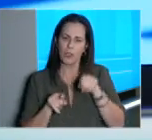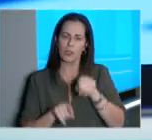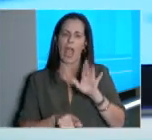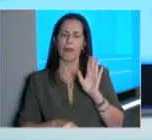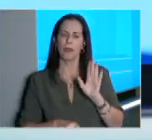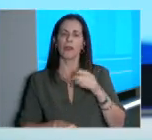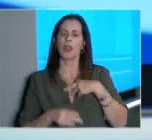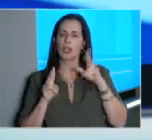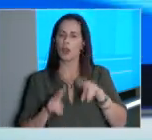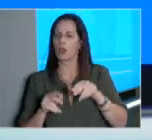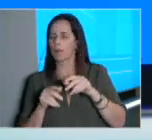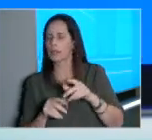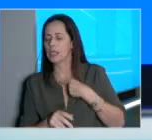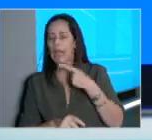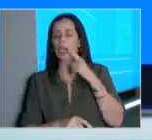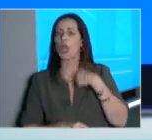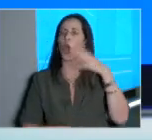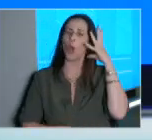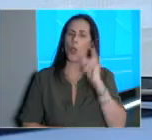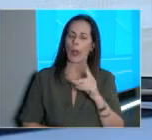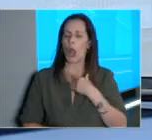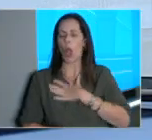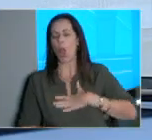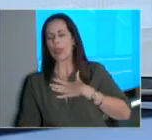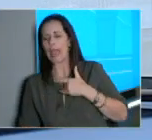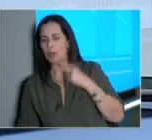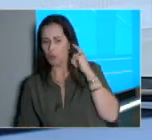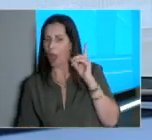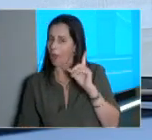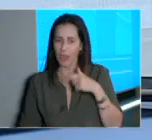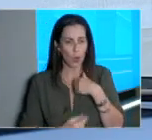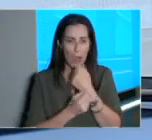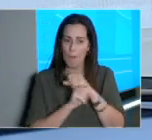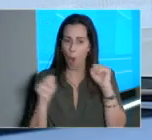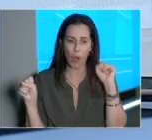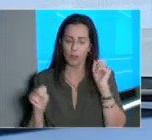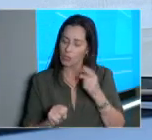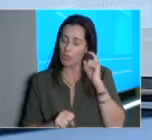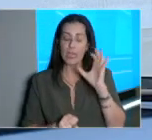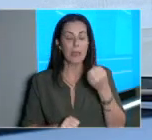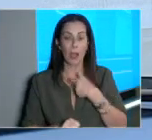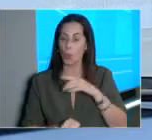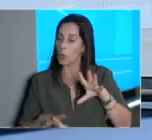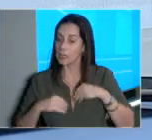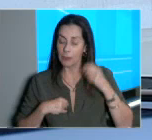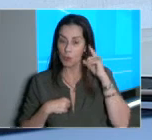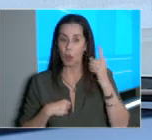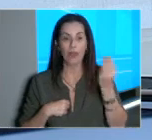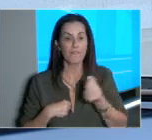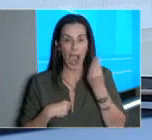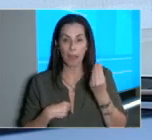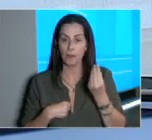זה. אנחנו יכולים להתגרד, זה לא מוצא חן בעינינו, זה לא נעים לנו לשמוע, אבל אנחנו צריכים לשמוע, כי אם אנחנו לא נסכים לשמוע